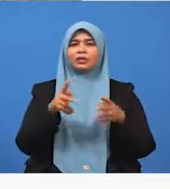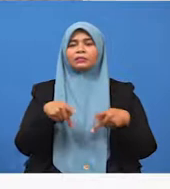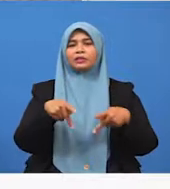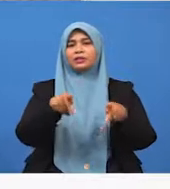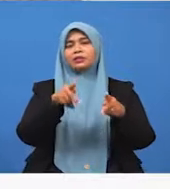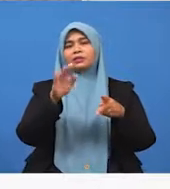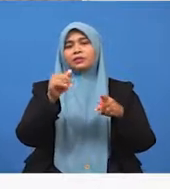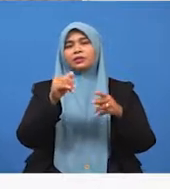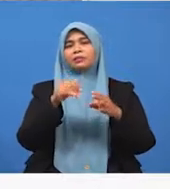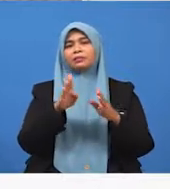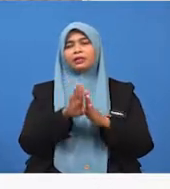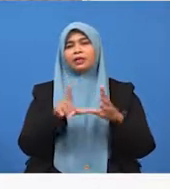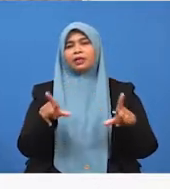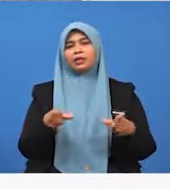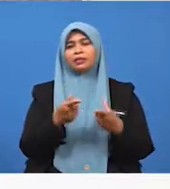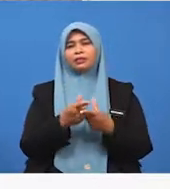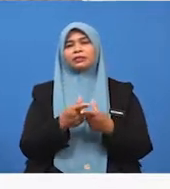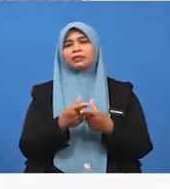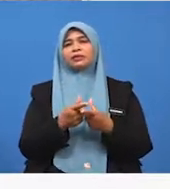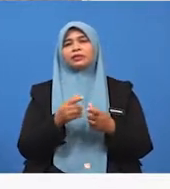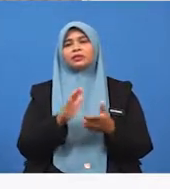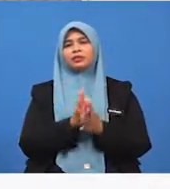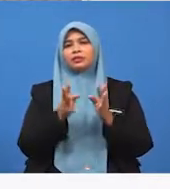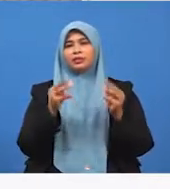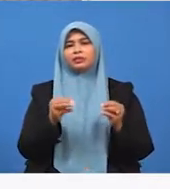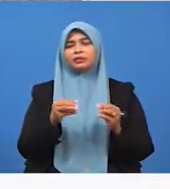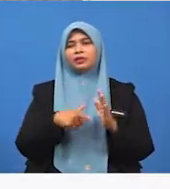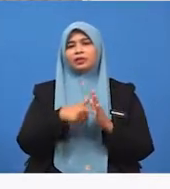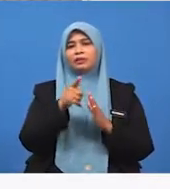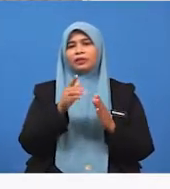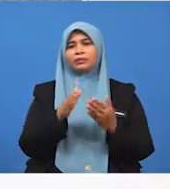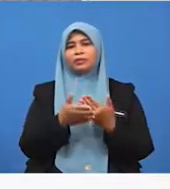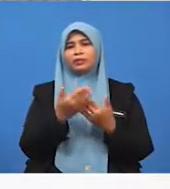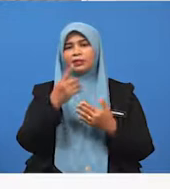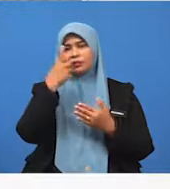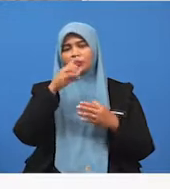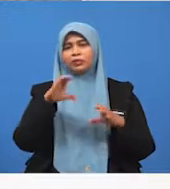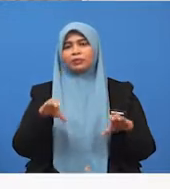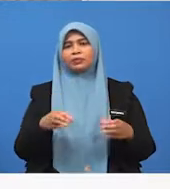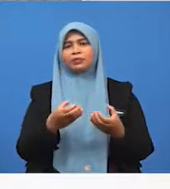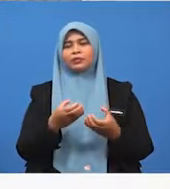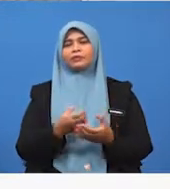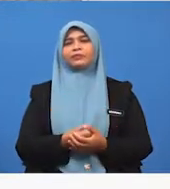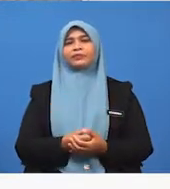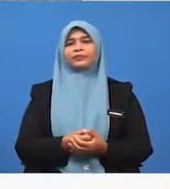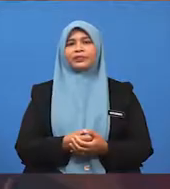bukti kehebatan Al-Quran yang diturunkan oleh Allah, bukan pertuturan